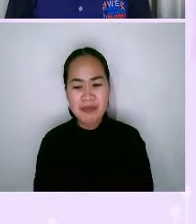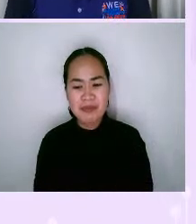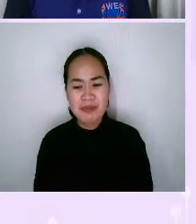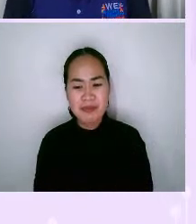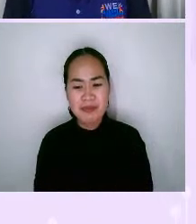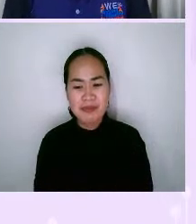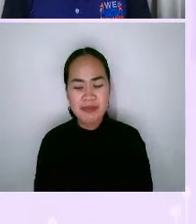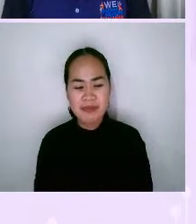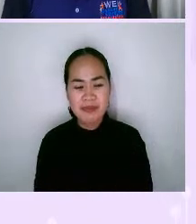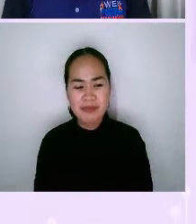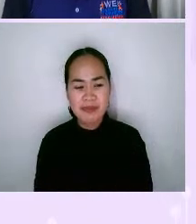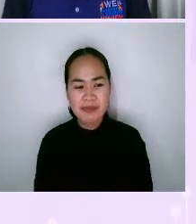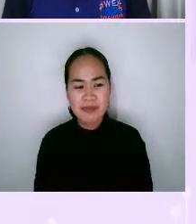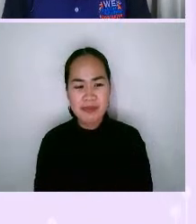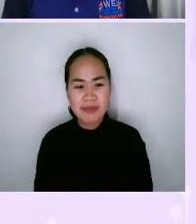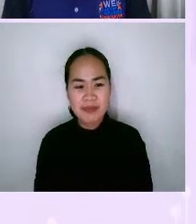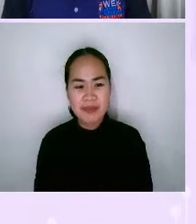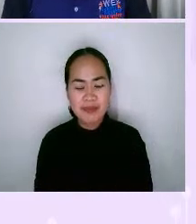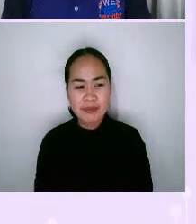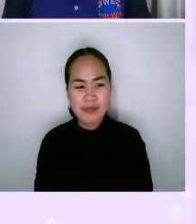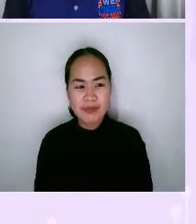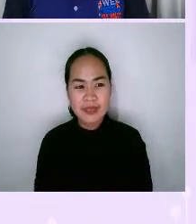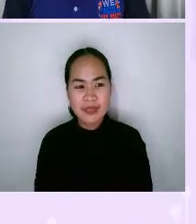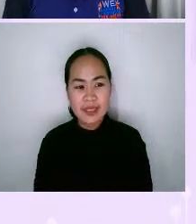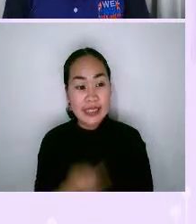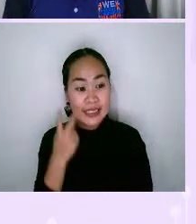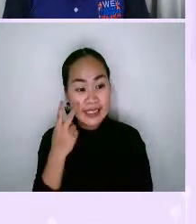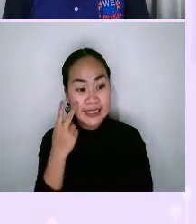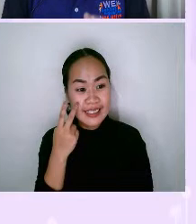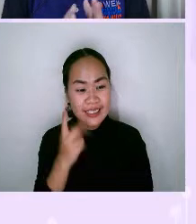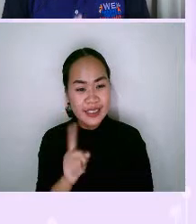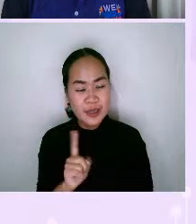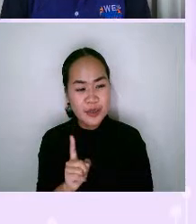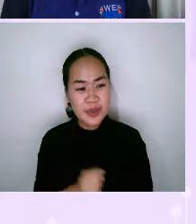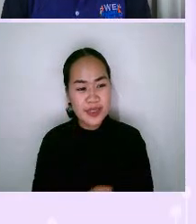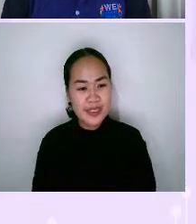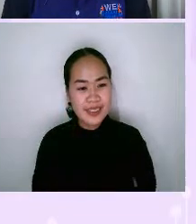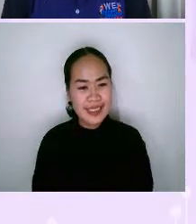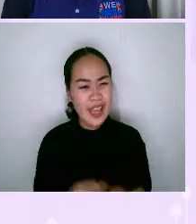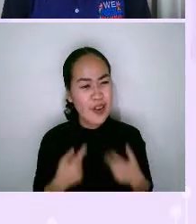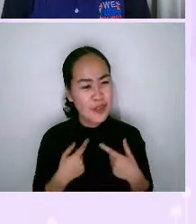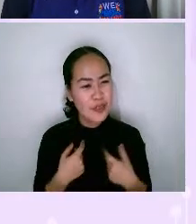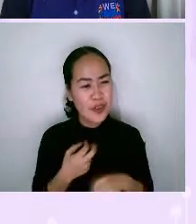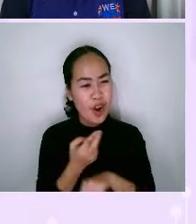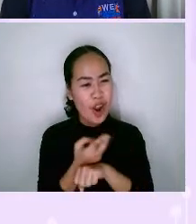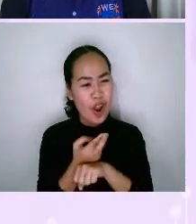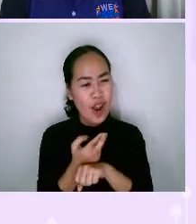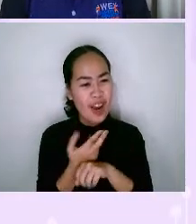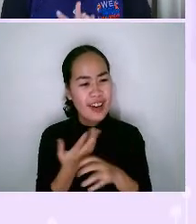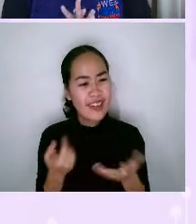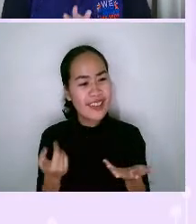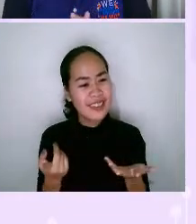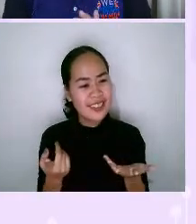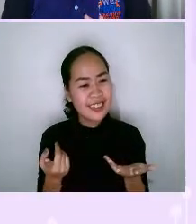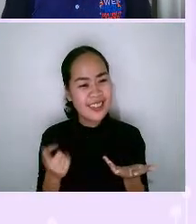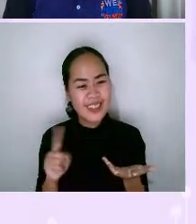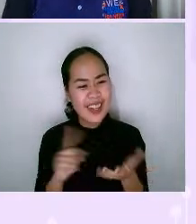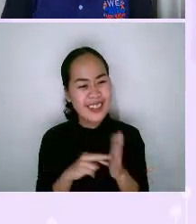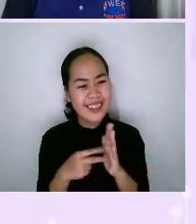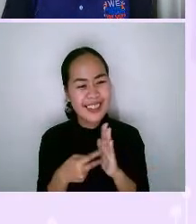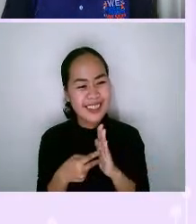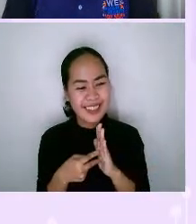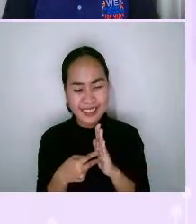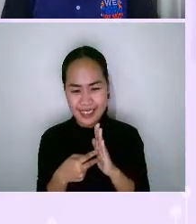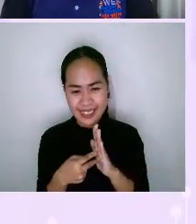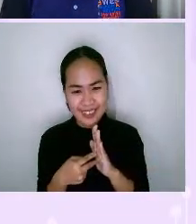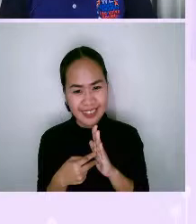yung marker. Ang clue po dyan ay, may bato po, rock, ano po yan, anong ibig sabihin. And